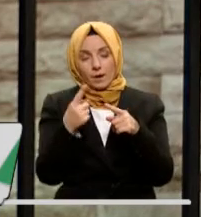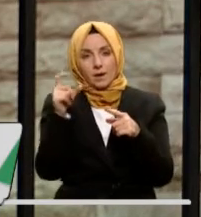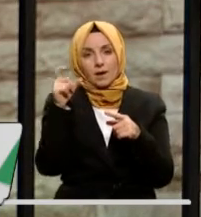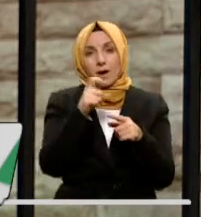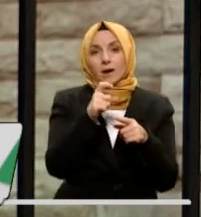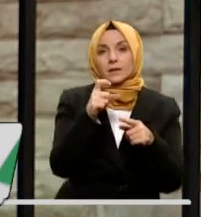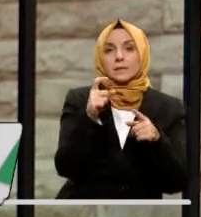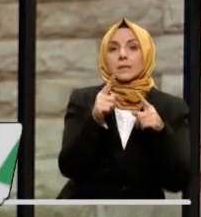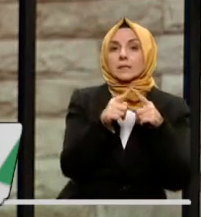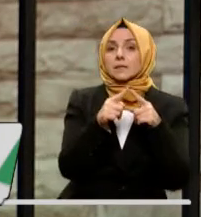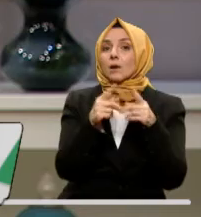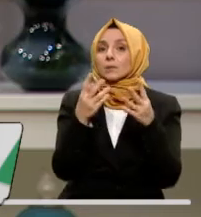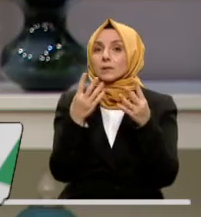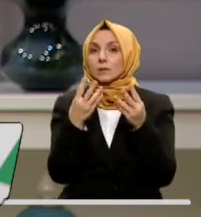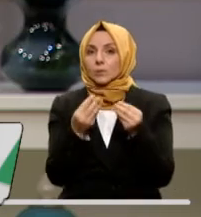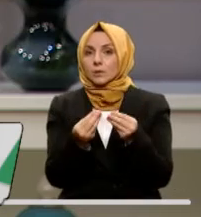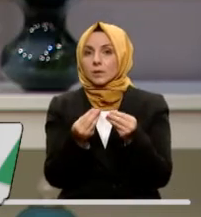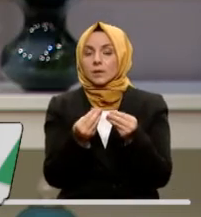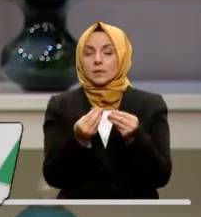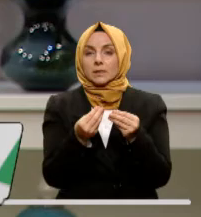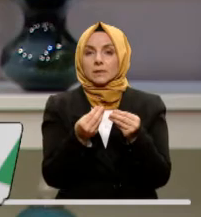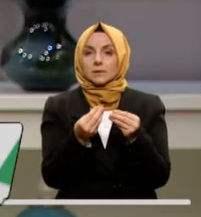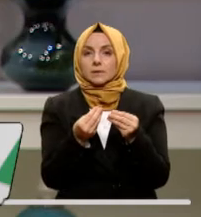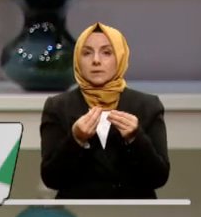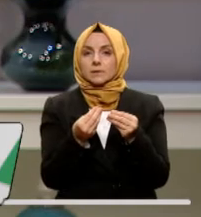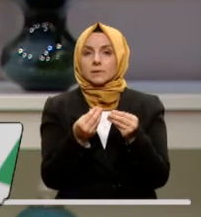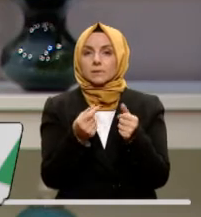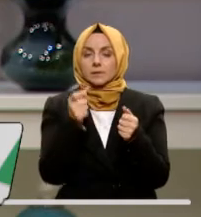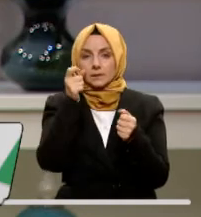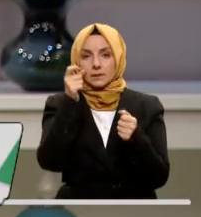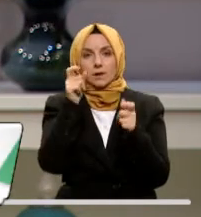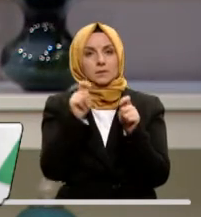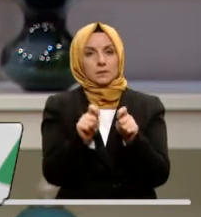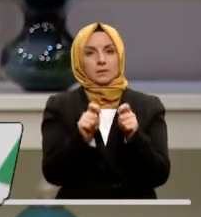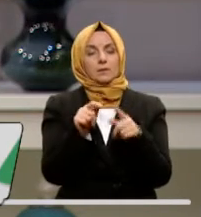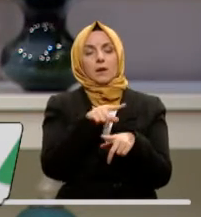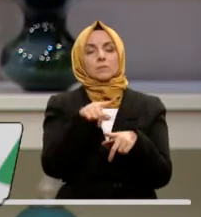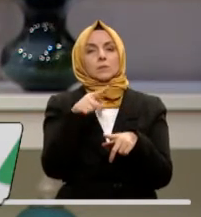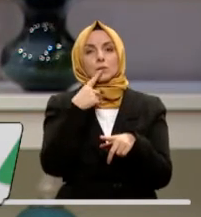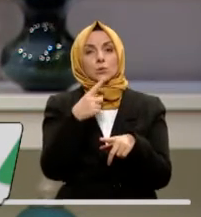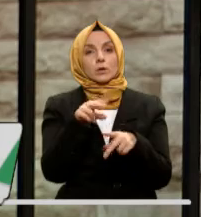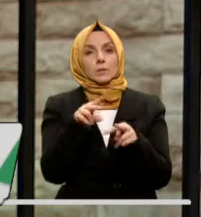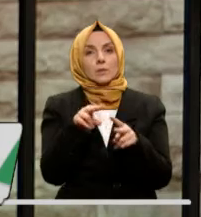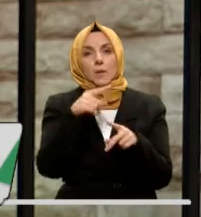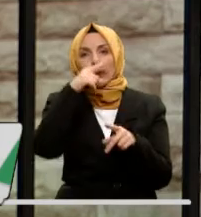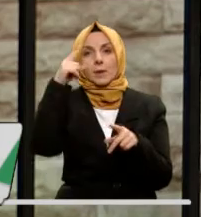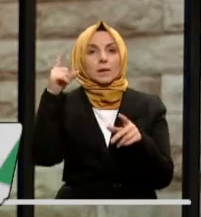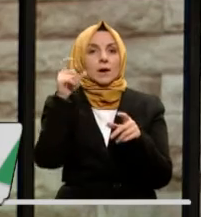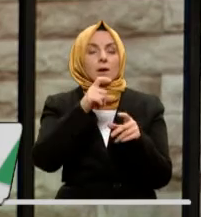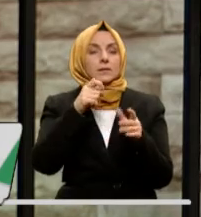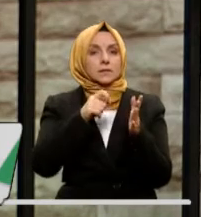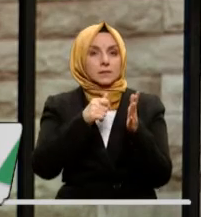YSK yasağı olabilir ama sizin de söylediğiniz gibi belli ay isimleri ve benzeri Aynen geçiyor Tabii tabii